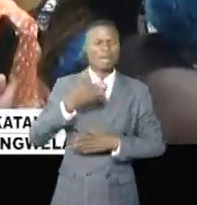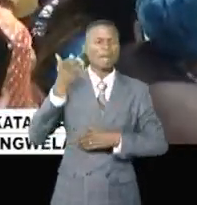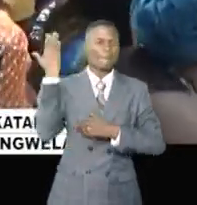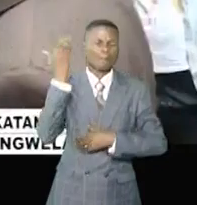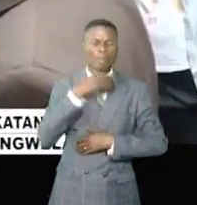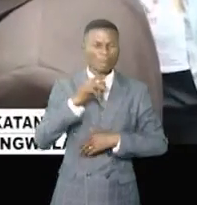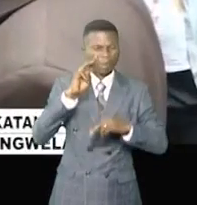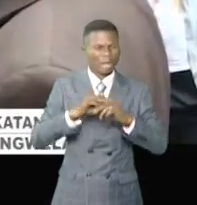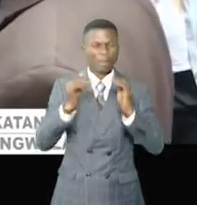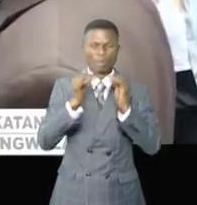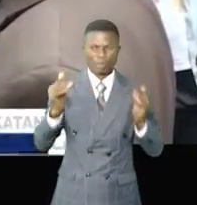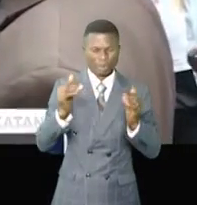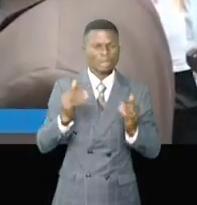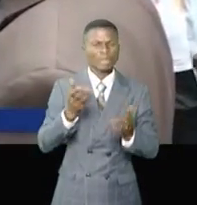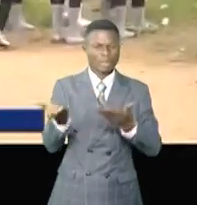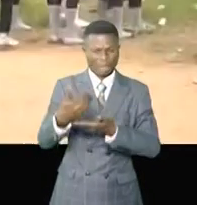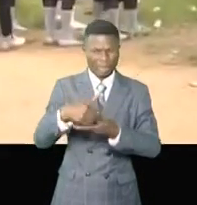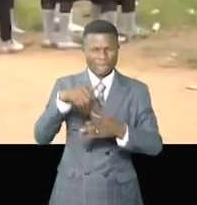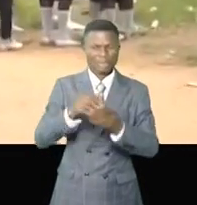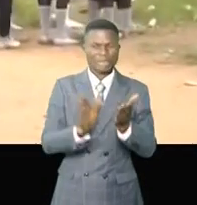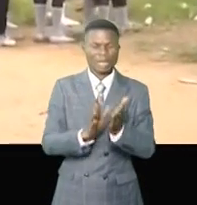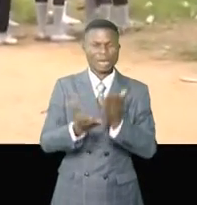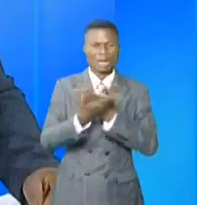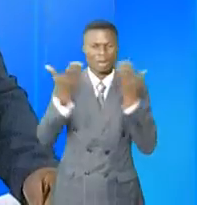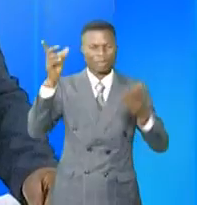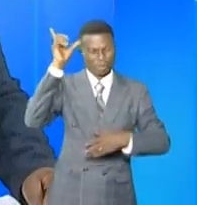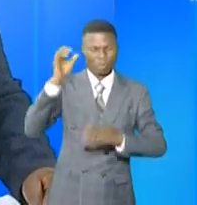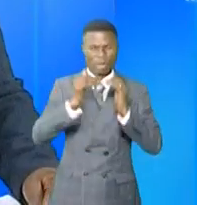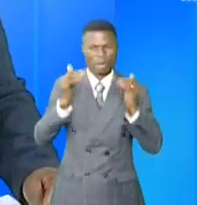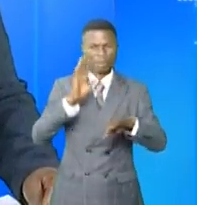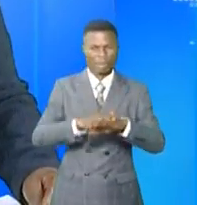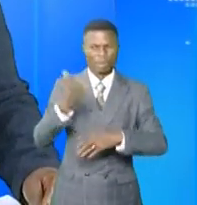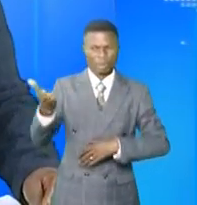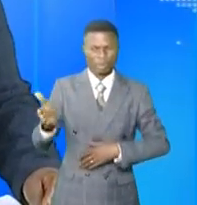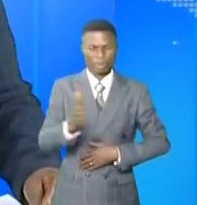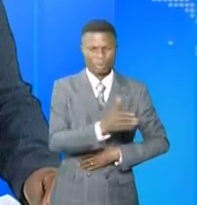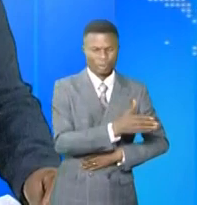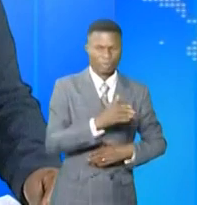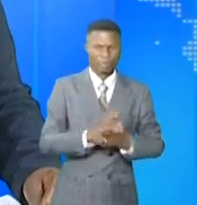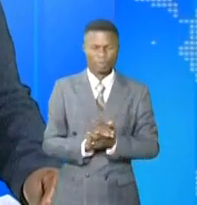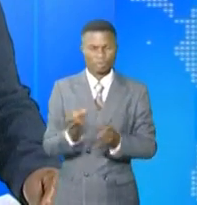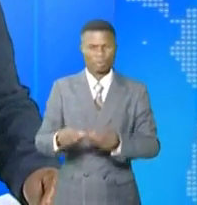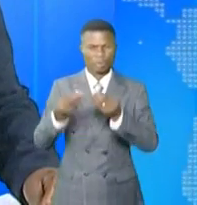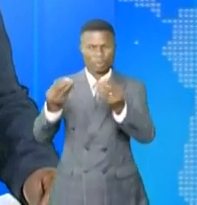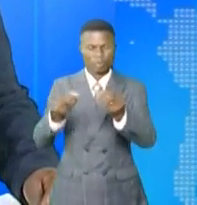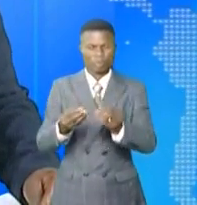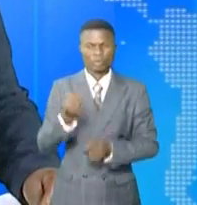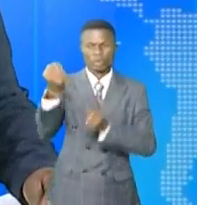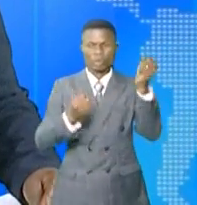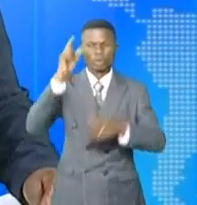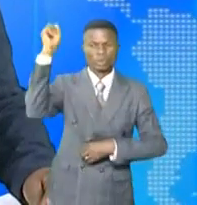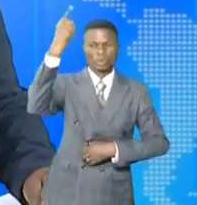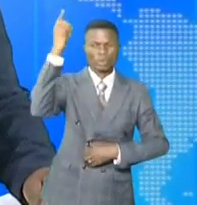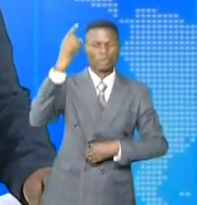parents d'élèves. Toutefois, le calme est revenu sur la ville de Lubumbashi. Et puis cette dotation d'une ambulance